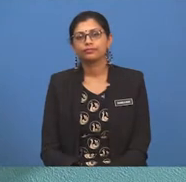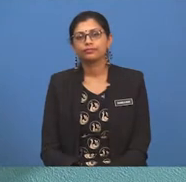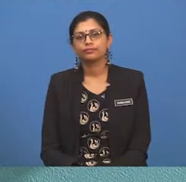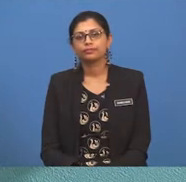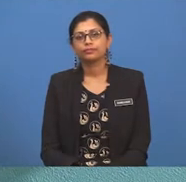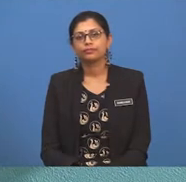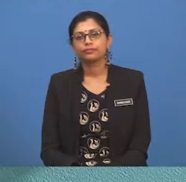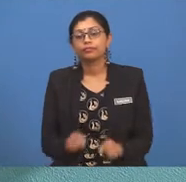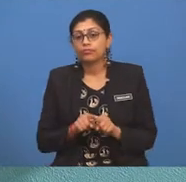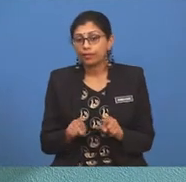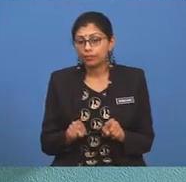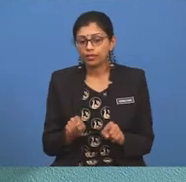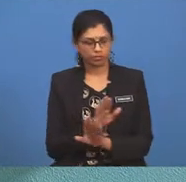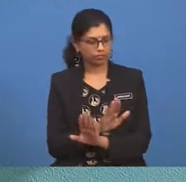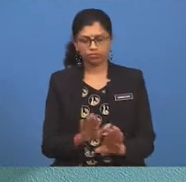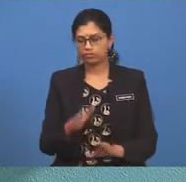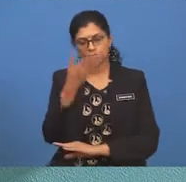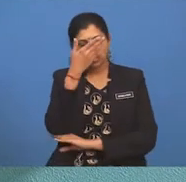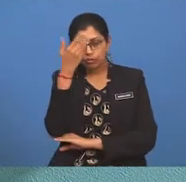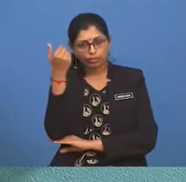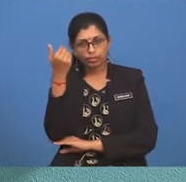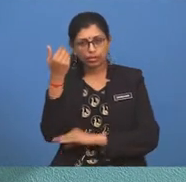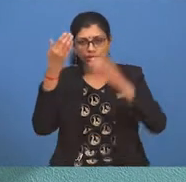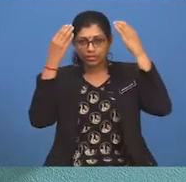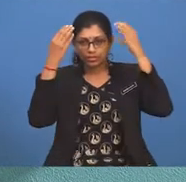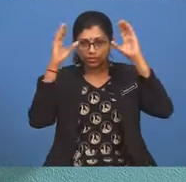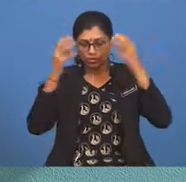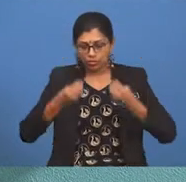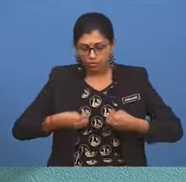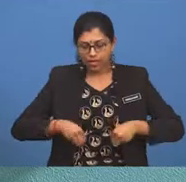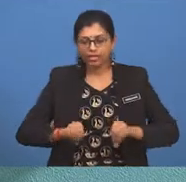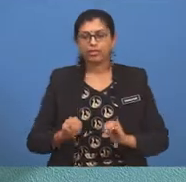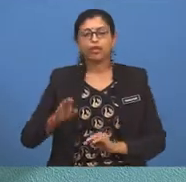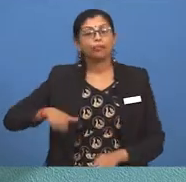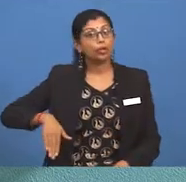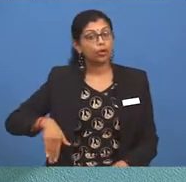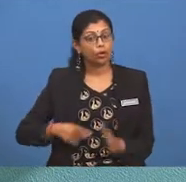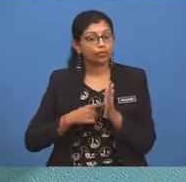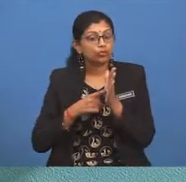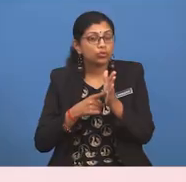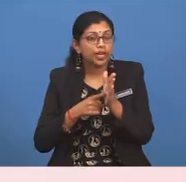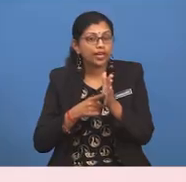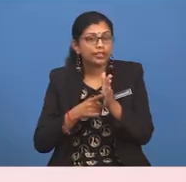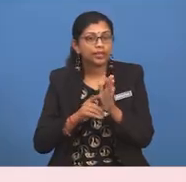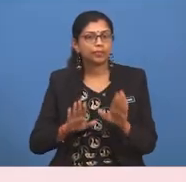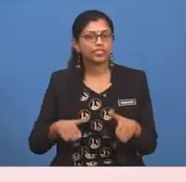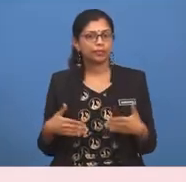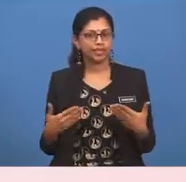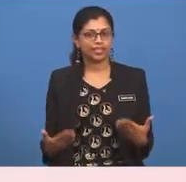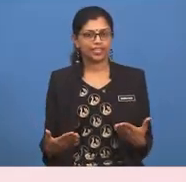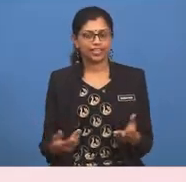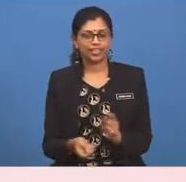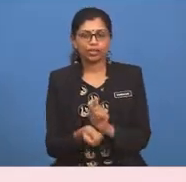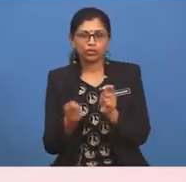Namun, jangan lupa, cikgu masih belum tunjukkan bagaimana cara mahu